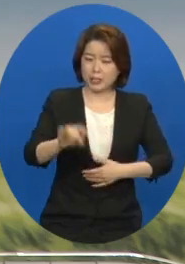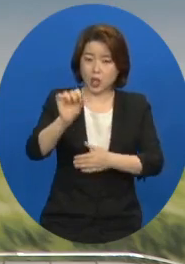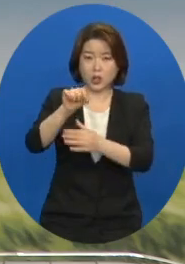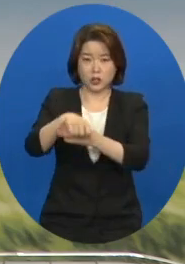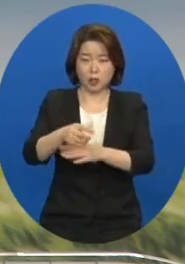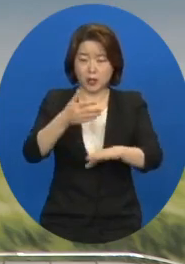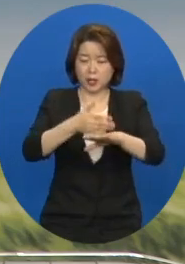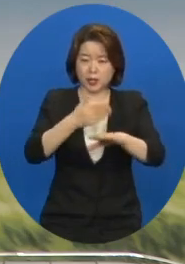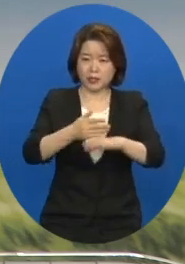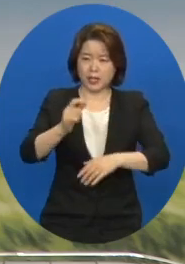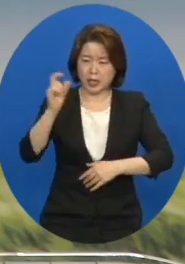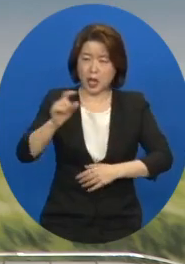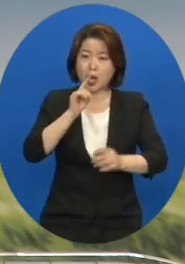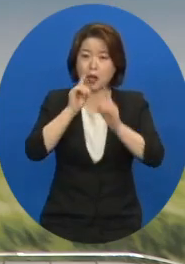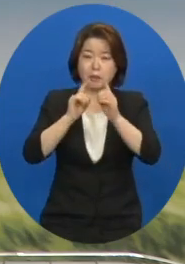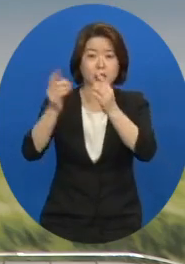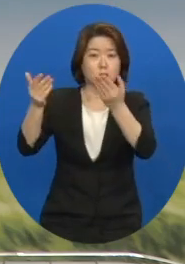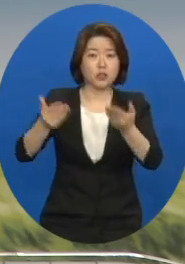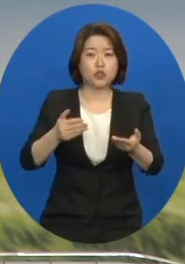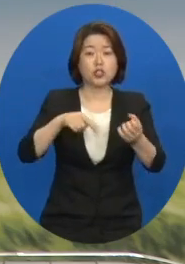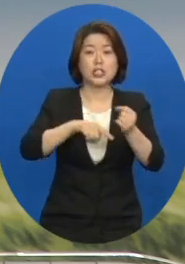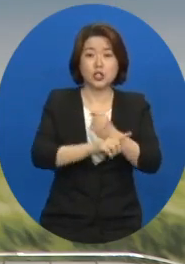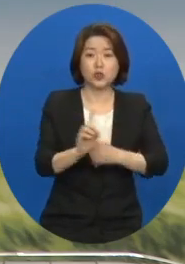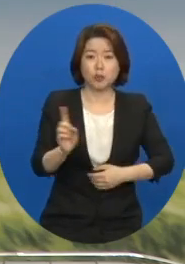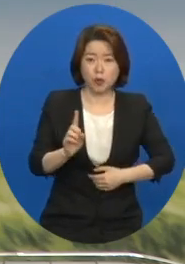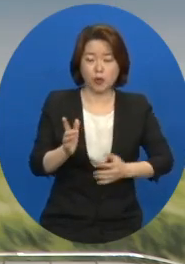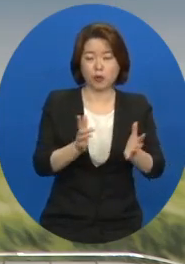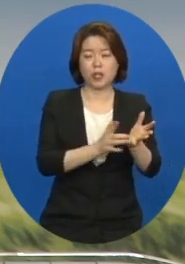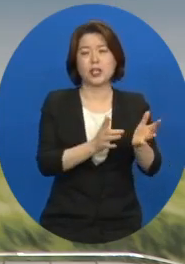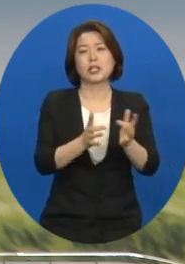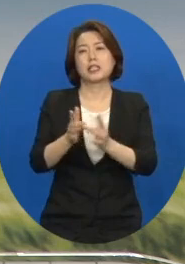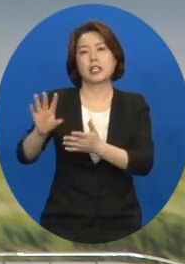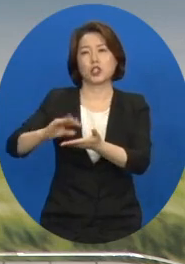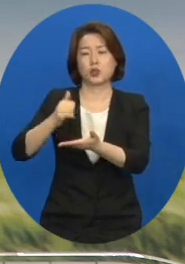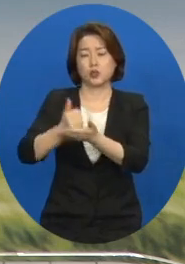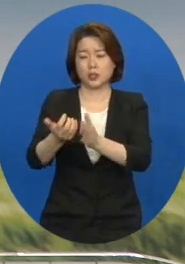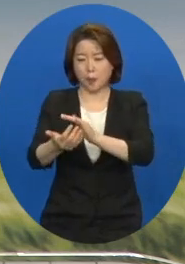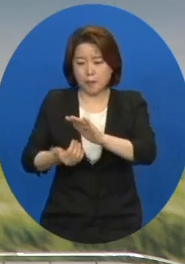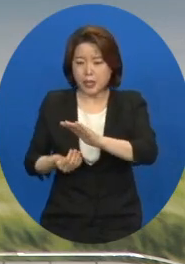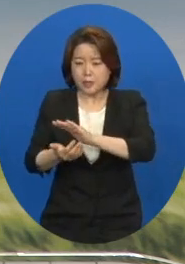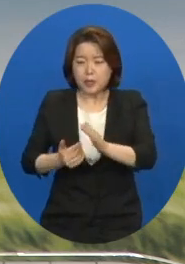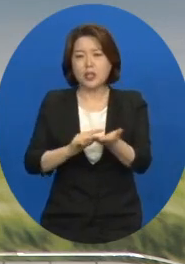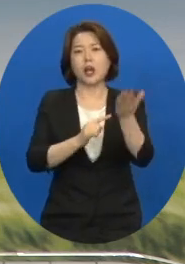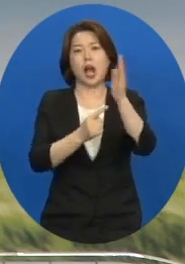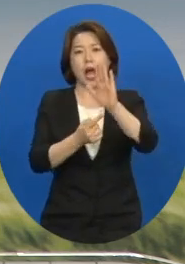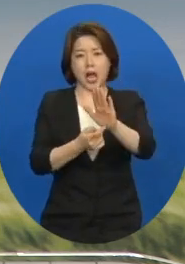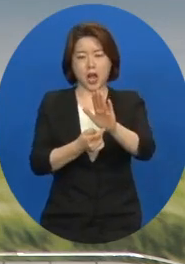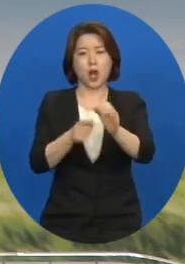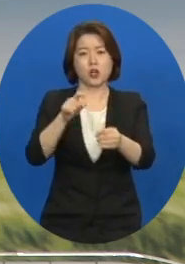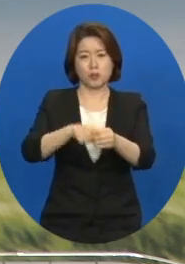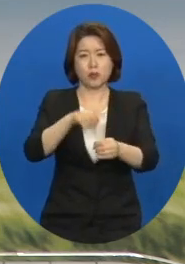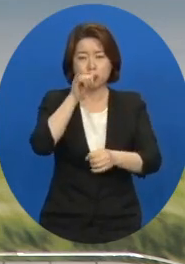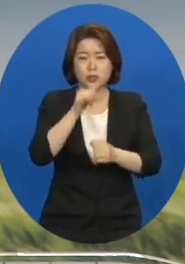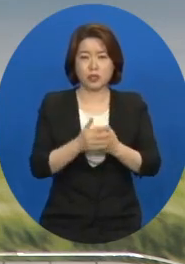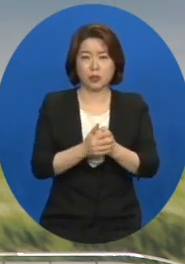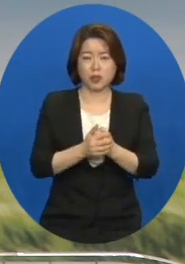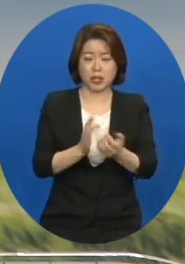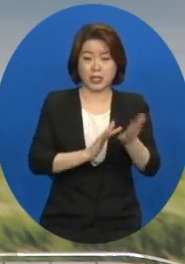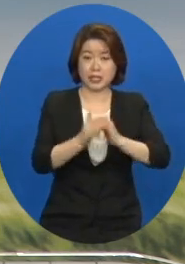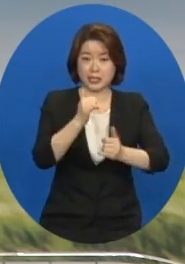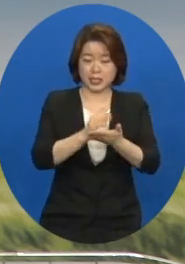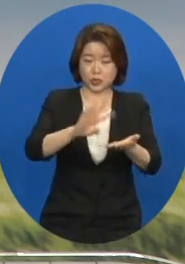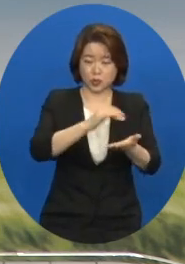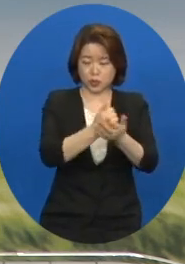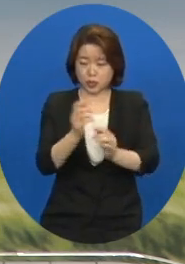감사를 강조하셨던 이유는 예수 그리스도를 예표하기 때문입니다. 예수 그리스도가 부활의